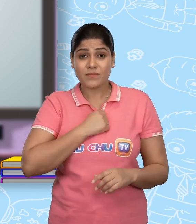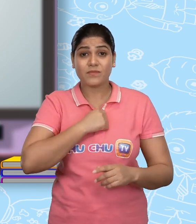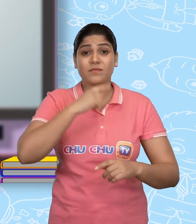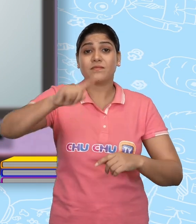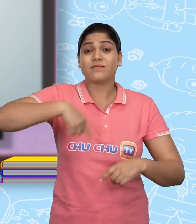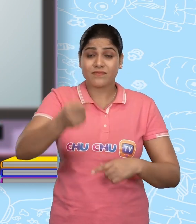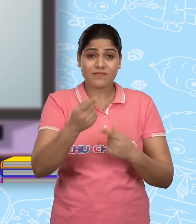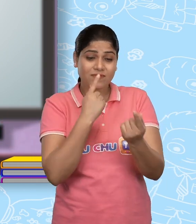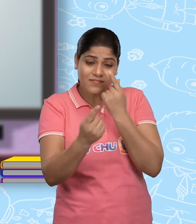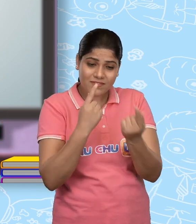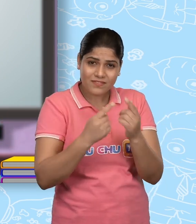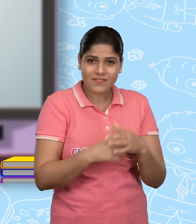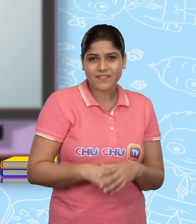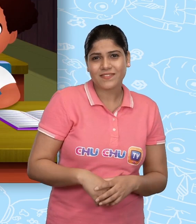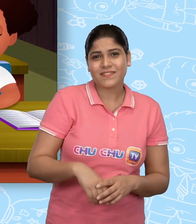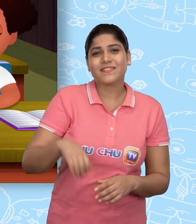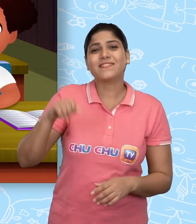मैं उसे कल चेक करूंगी।